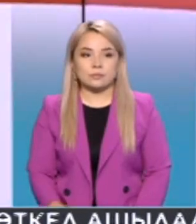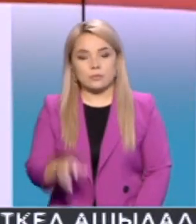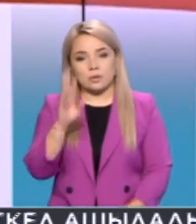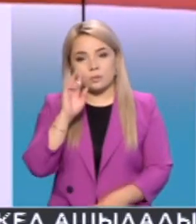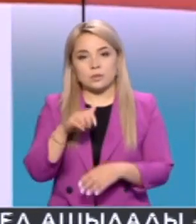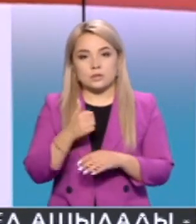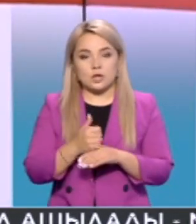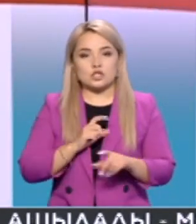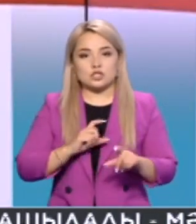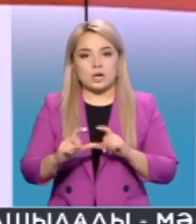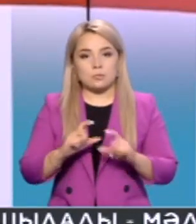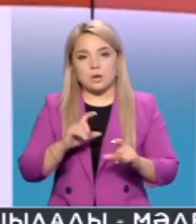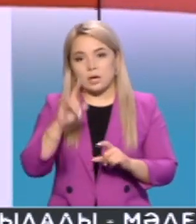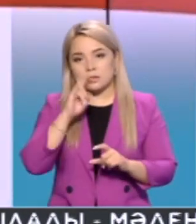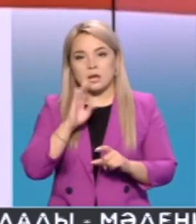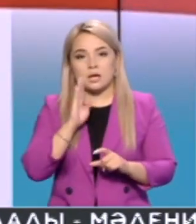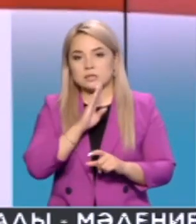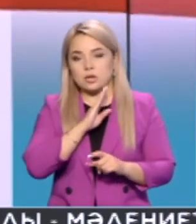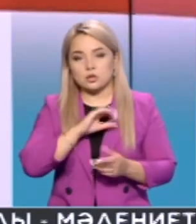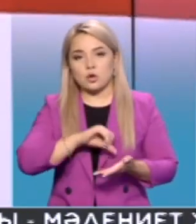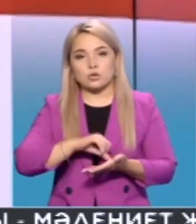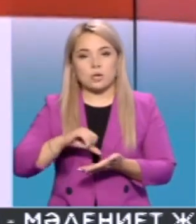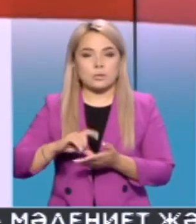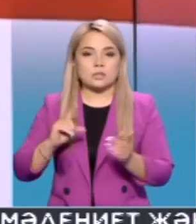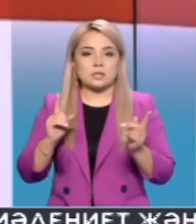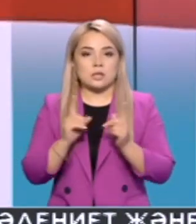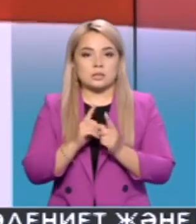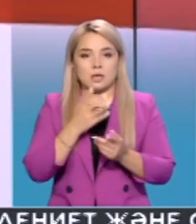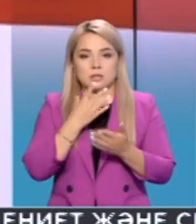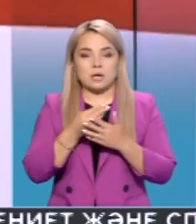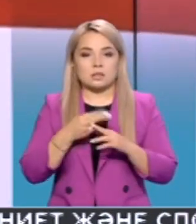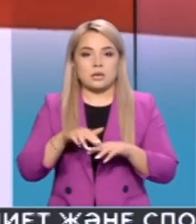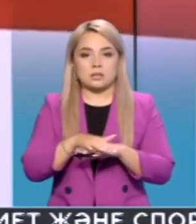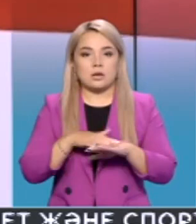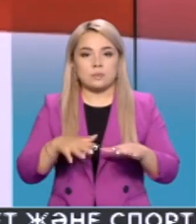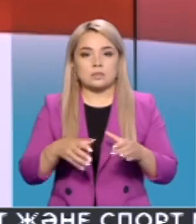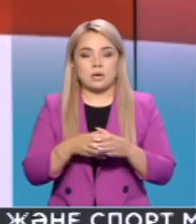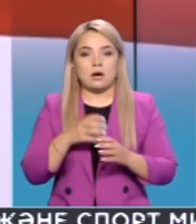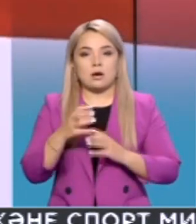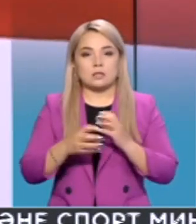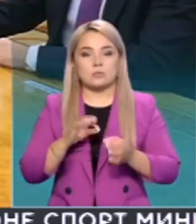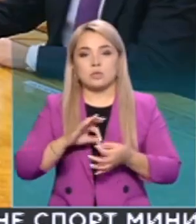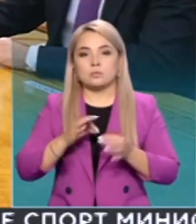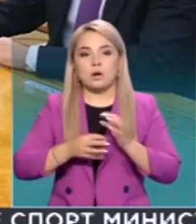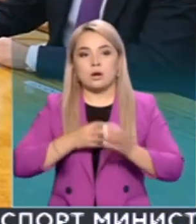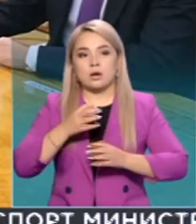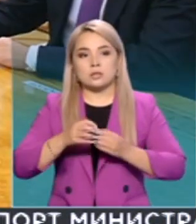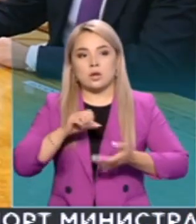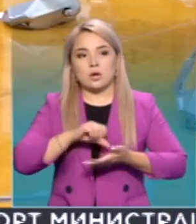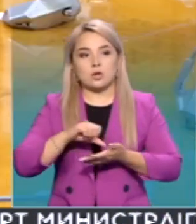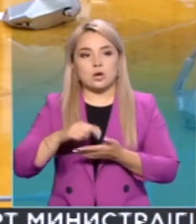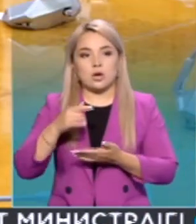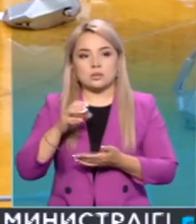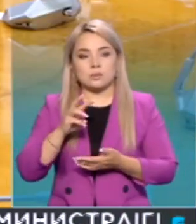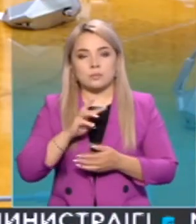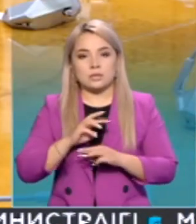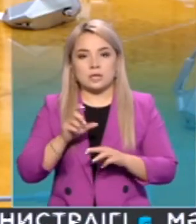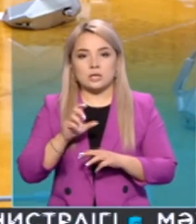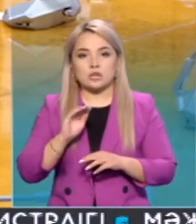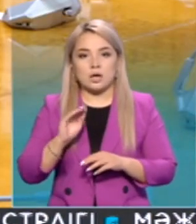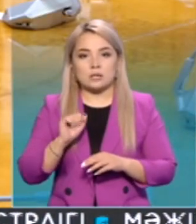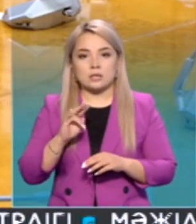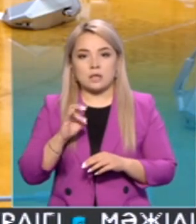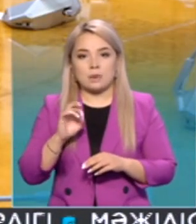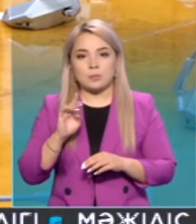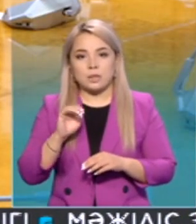Мемлекет басшысы шахматтан Қазақстан әйелдер құрамасының мүшелерімен кездесті. Олардың арасында әлем чемпиондары мен халықаралық гроссмейстерлер Жансая